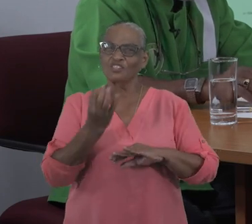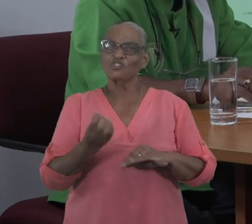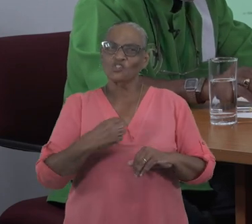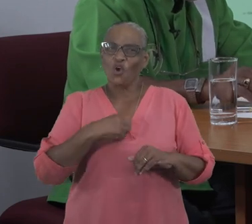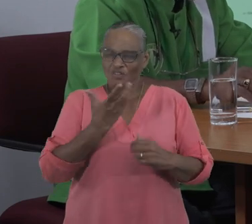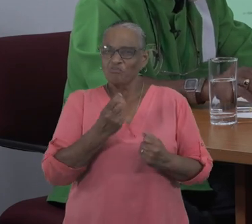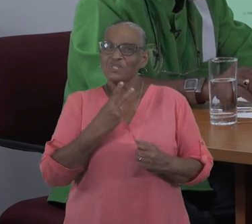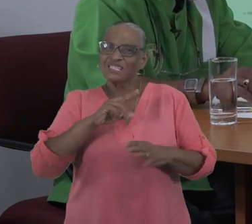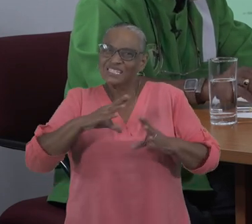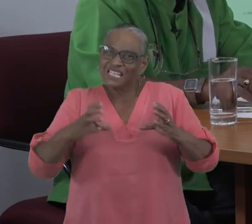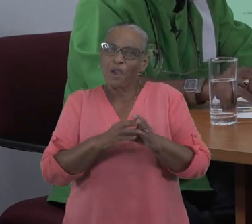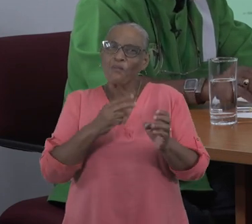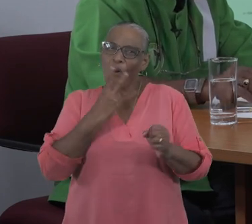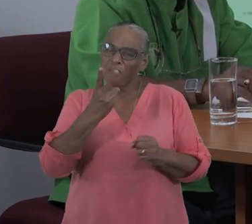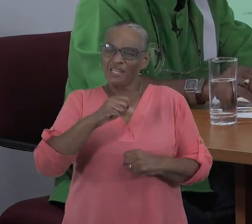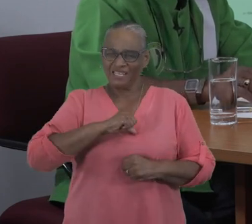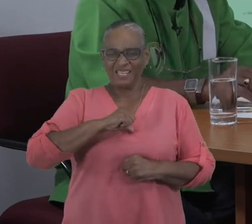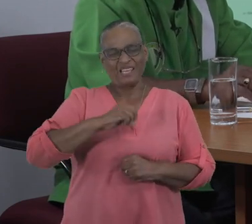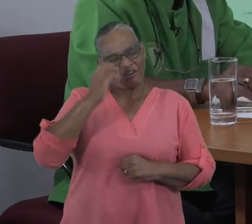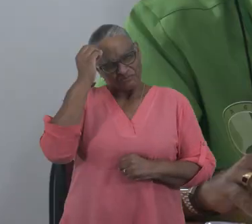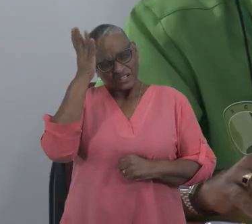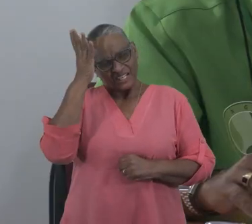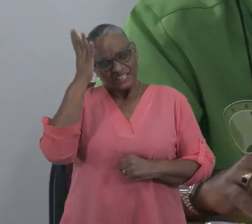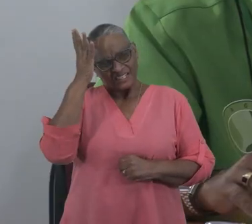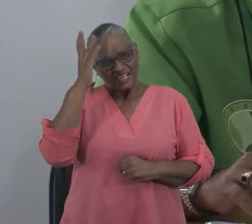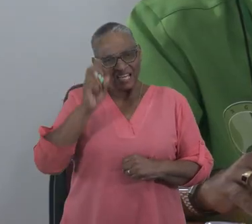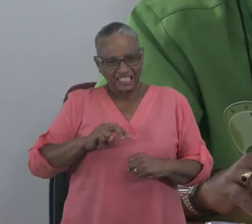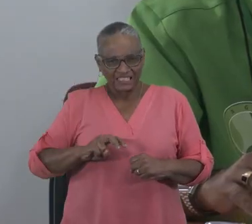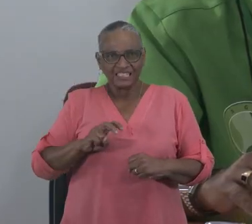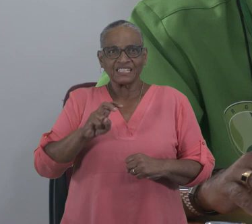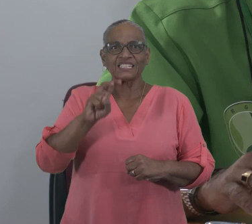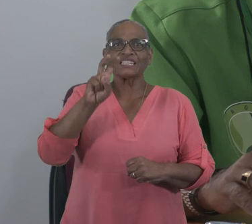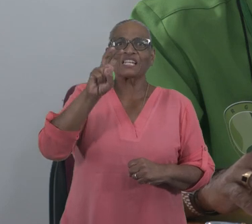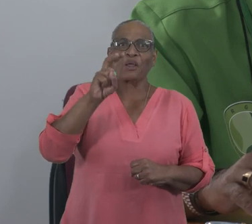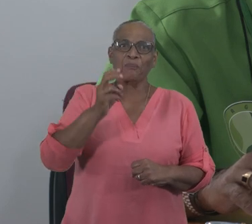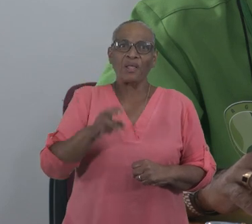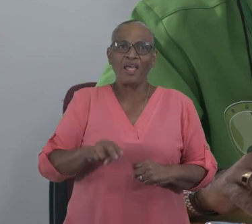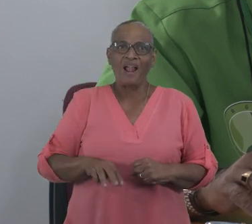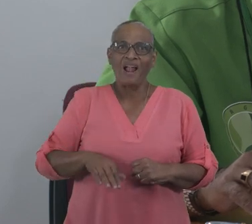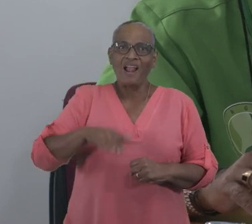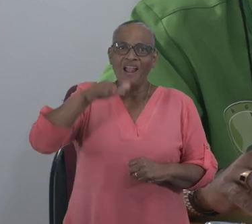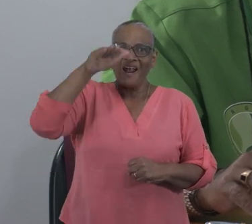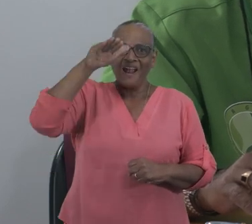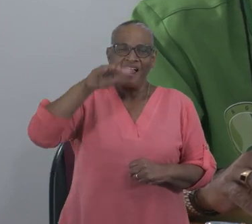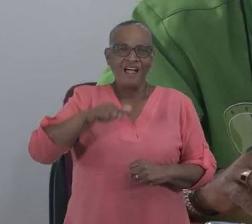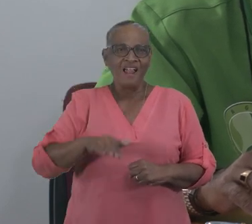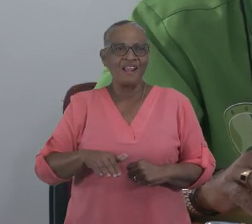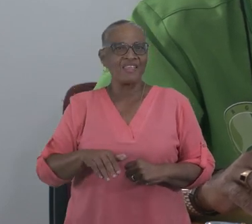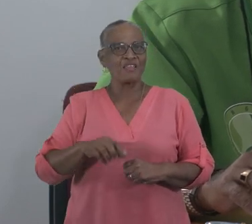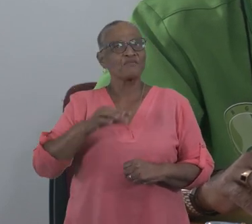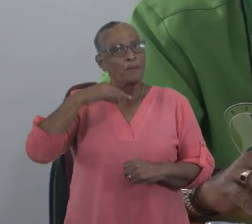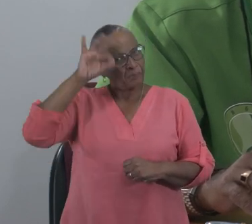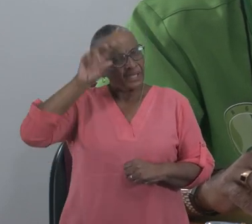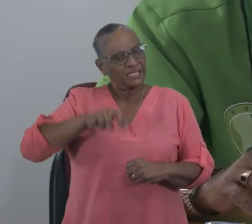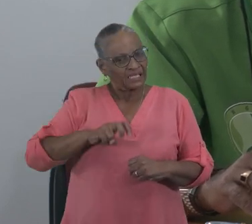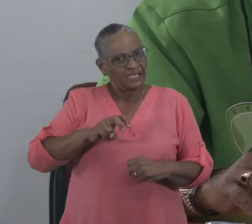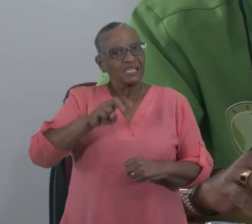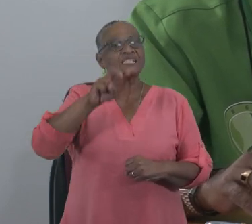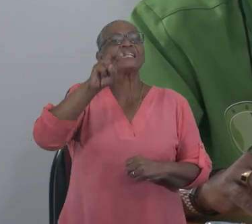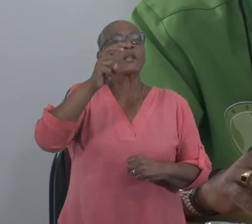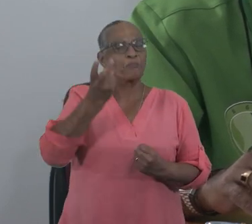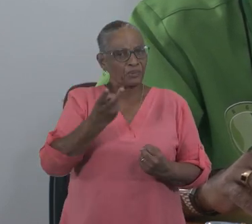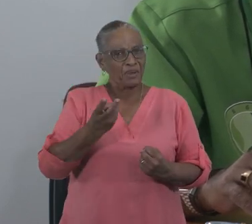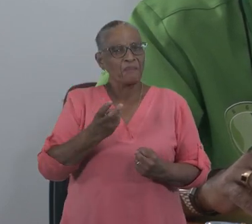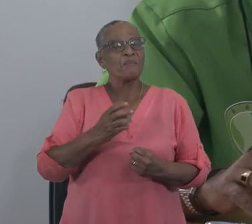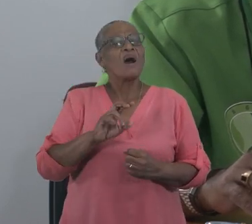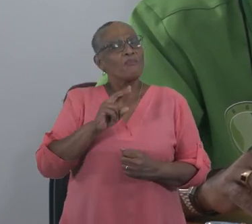een beetje zondags, maar we moeten er samen op letten. Soms vergeet ik ook om de trap te nemen in plaats van de lift als ik in het ziekenhuis ben. Weet je, maar